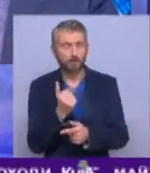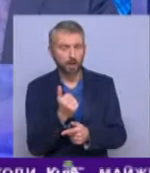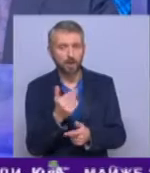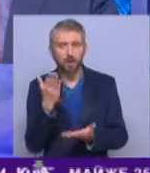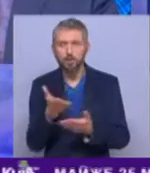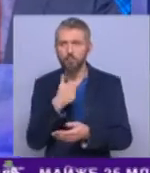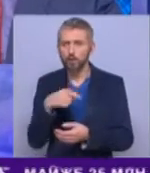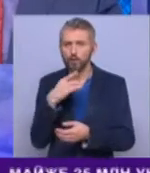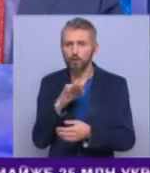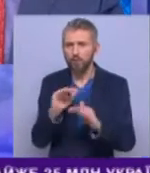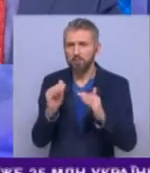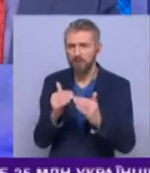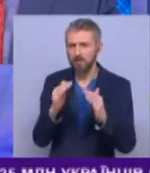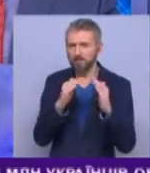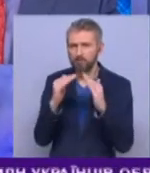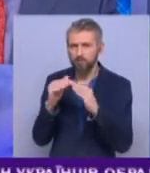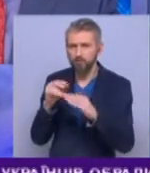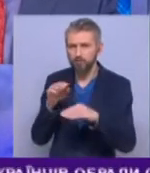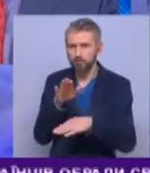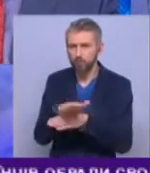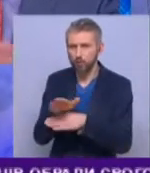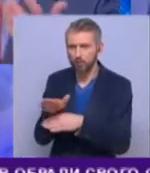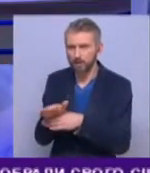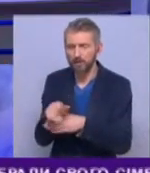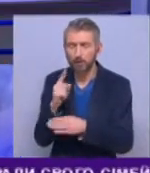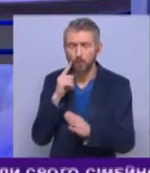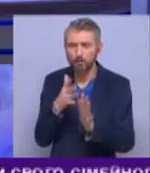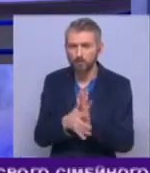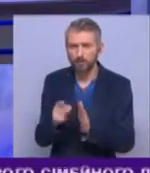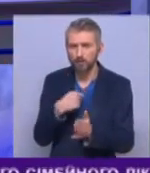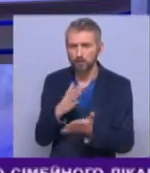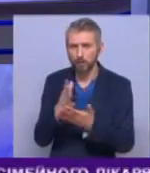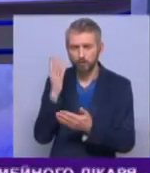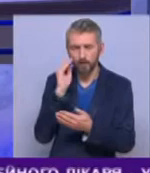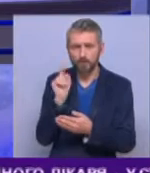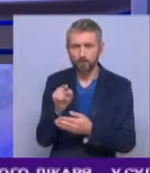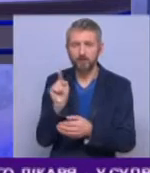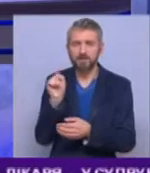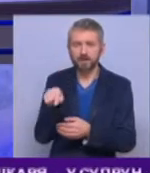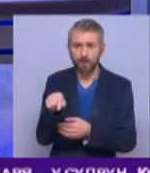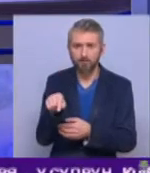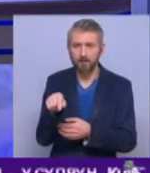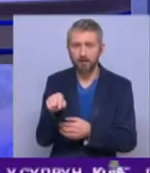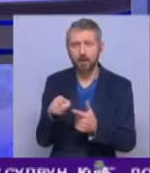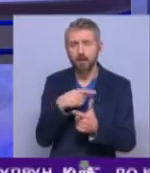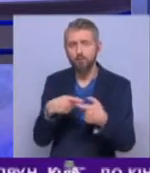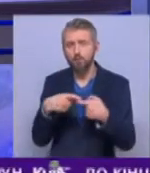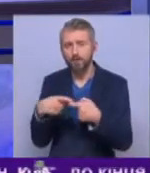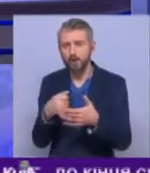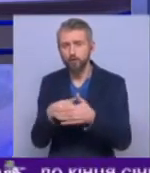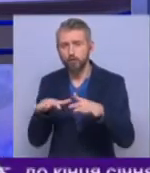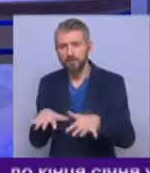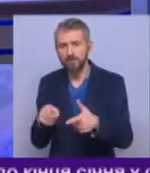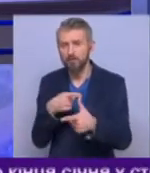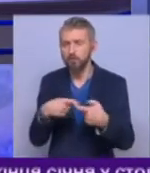якщо ми говоримо про маленькі споруди, ви розумієте, що я маю на увазі. Вони там, вони або прив'язані до місця,